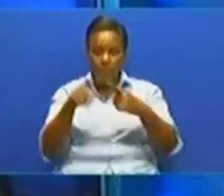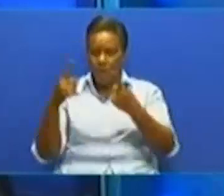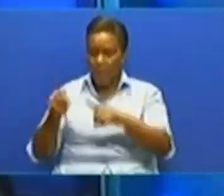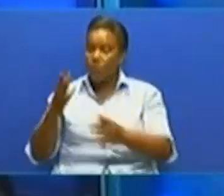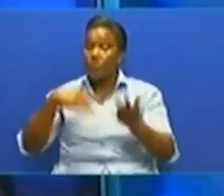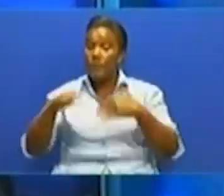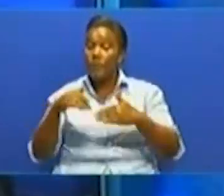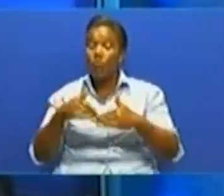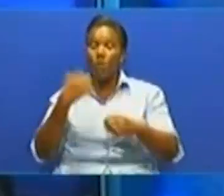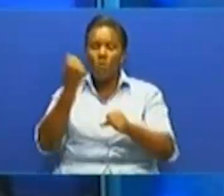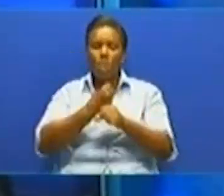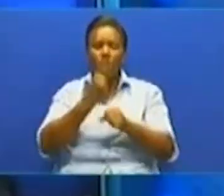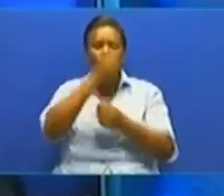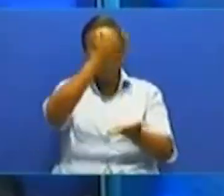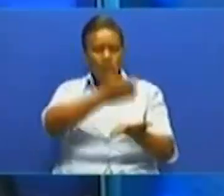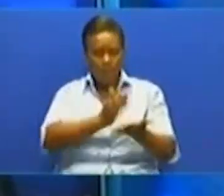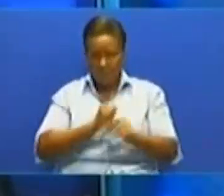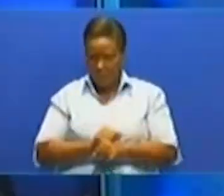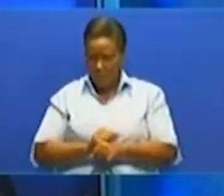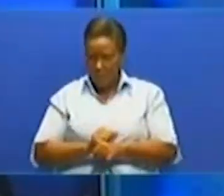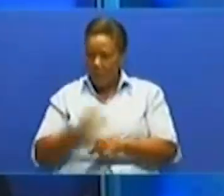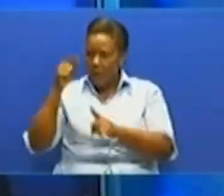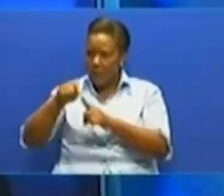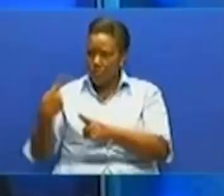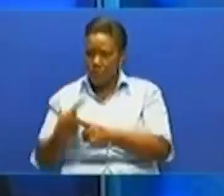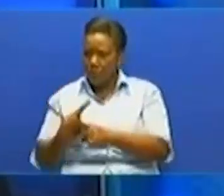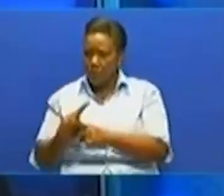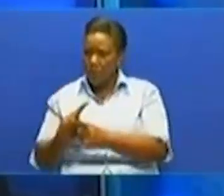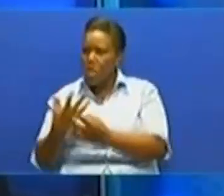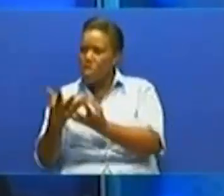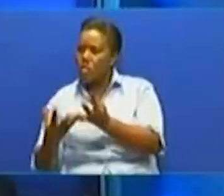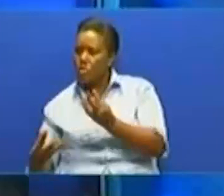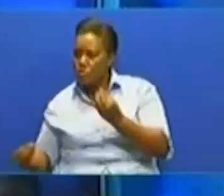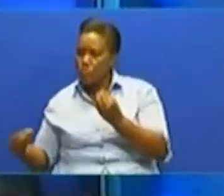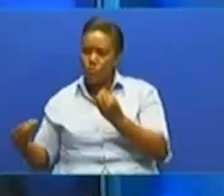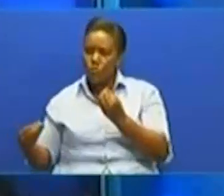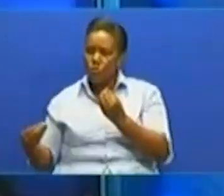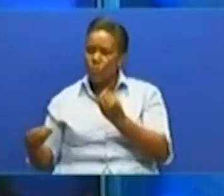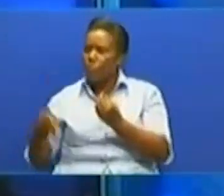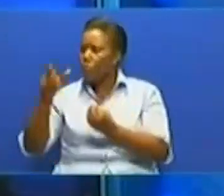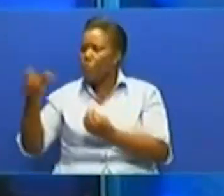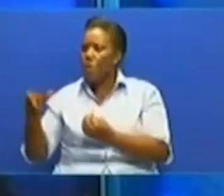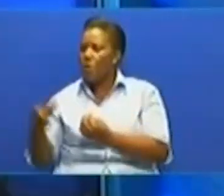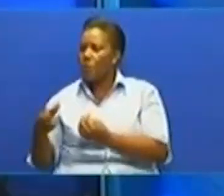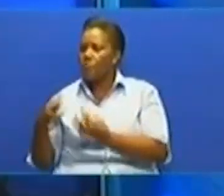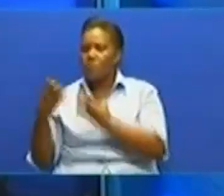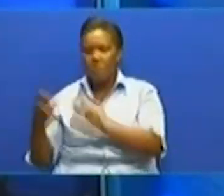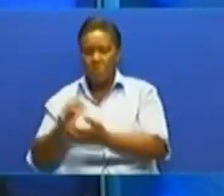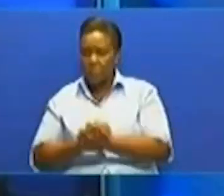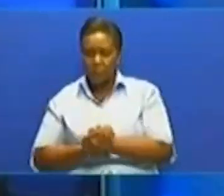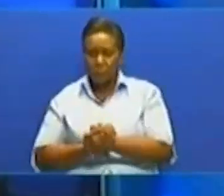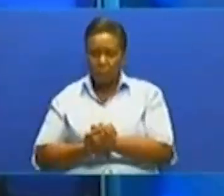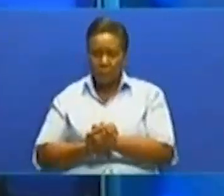yao ili kuepuka dhulma kwa wanyonge. Imam mkuu wa msikiti wa Mukadas uliopo Ubungo jijini Dar es